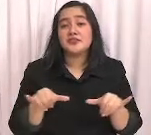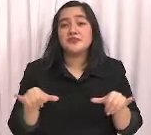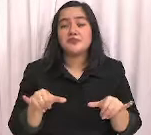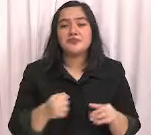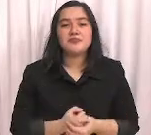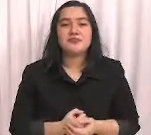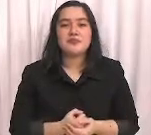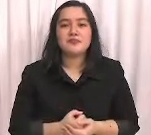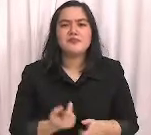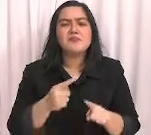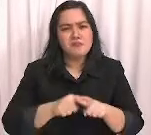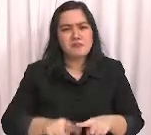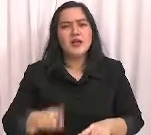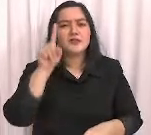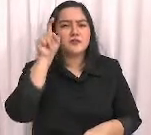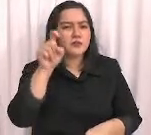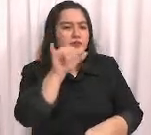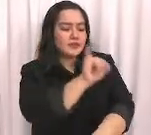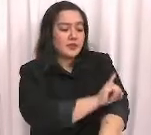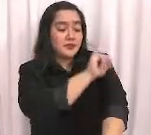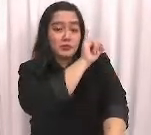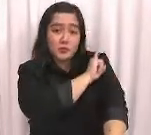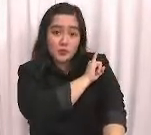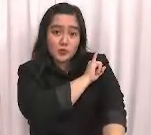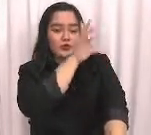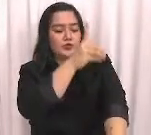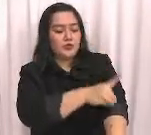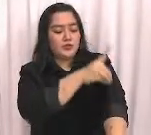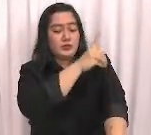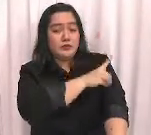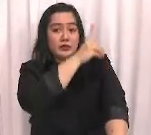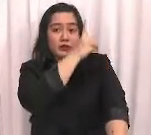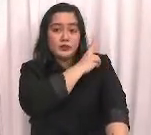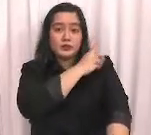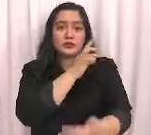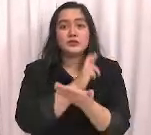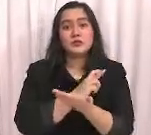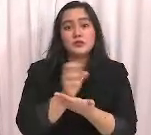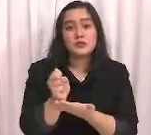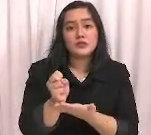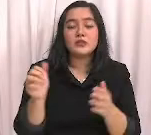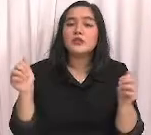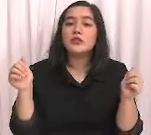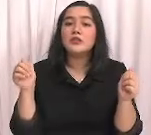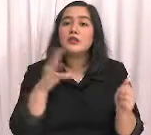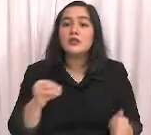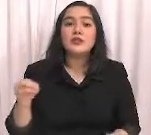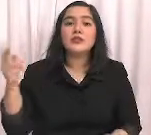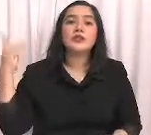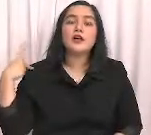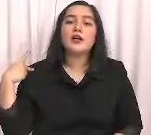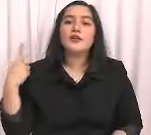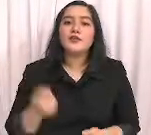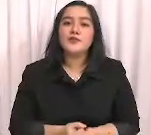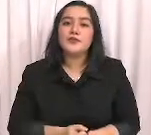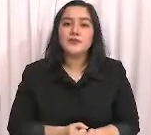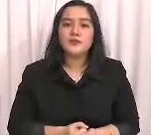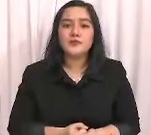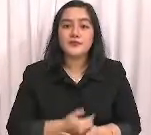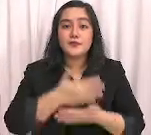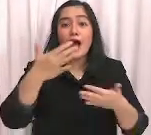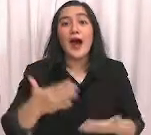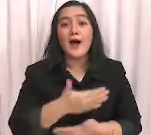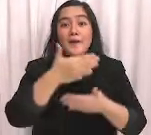ng umakyat po tayo, ma-develop na ma-develop ang relationship at magkaroon po tayo ng magandang